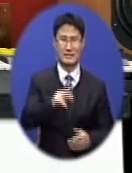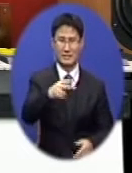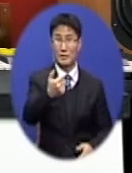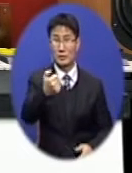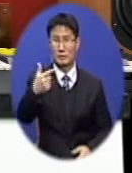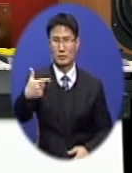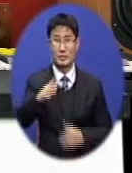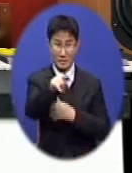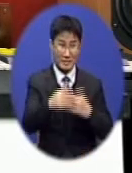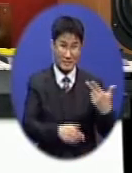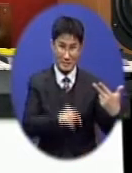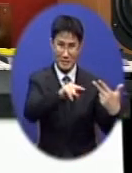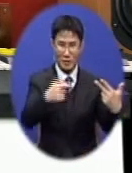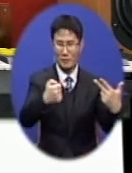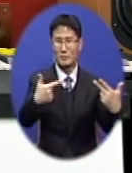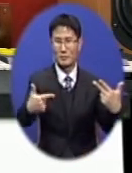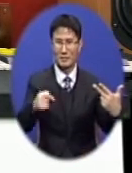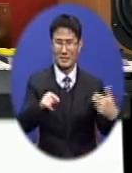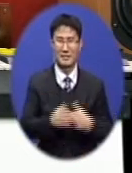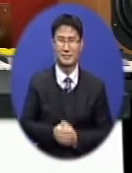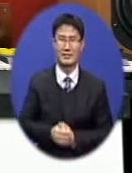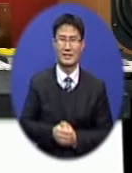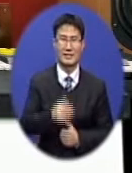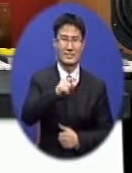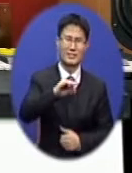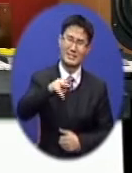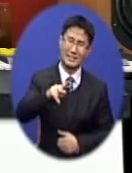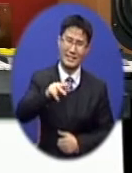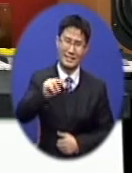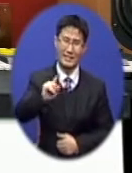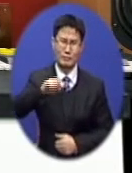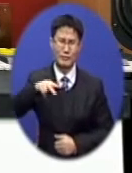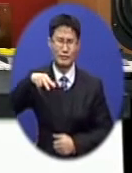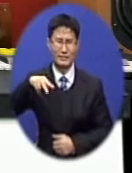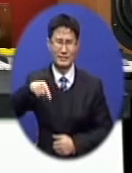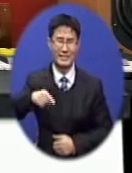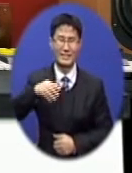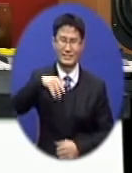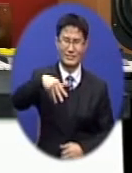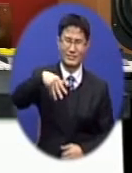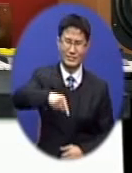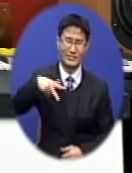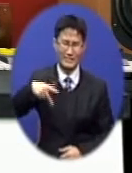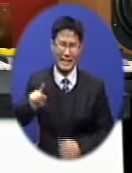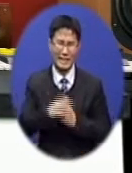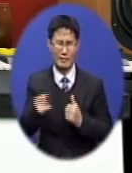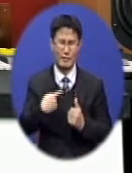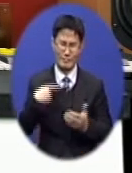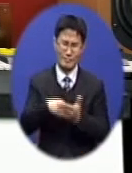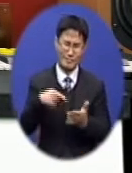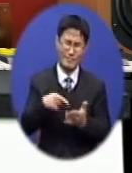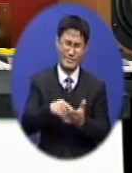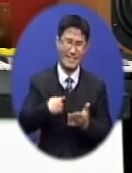56표. 756표예요. 7번이 756표. 예, 점자야, 부자야. 아, 부자야. 네, 순자야. 많이 안 눌렀나 보다. 이럴 거야